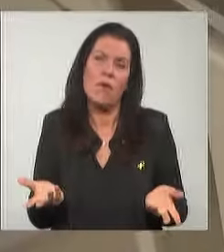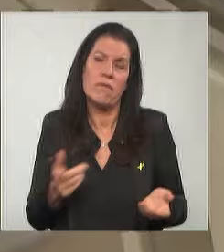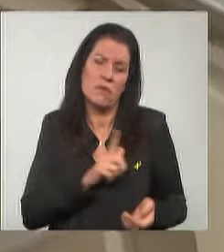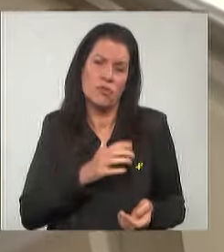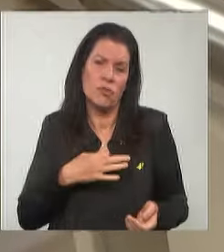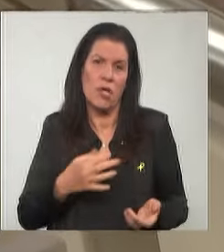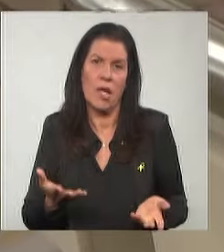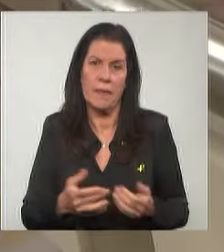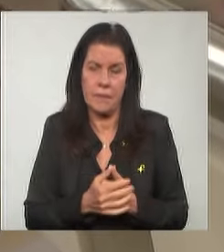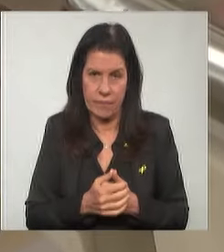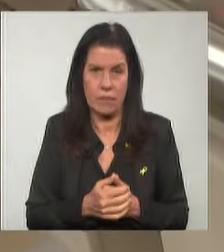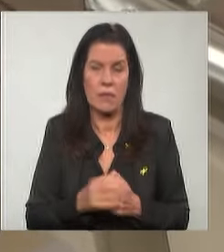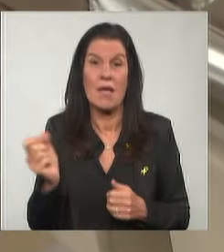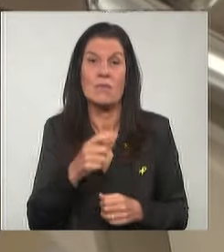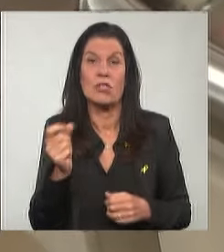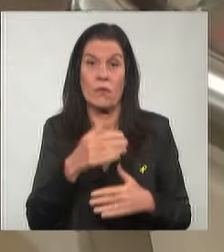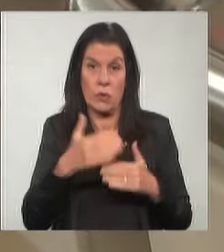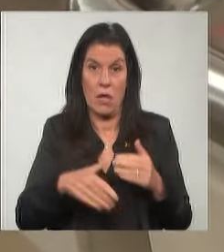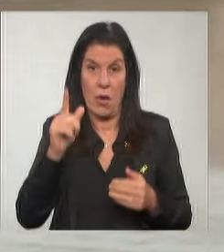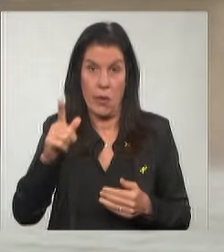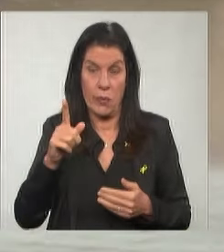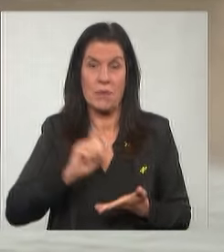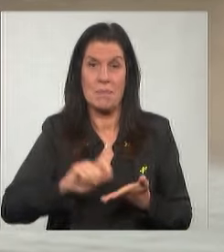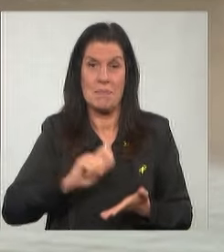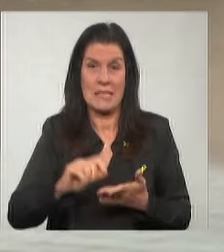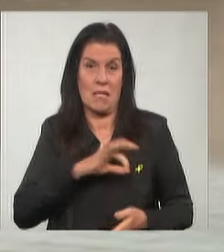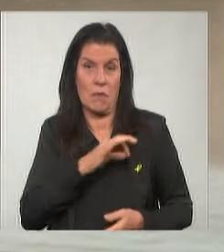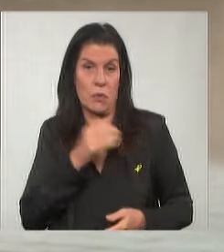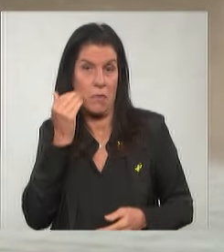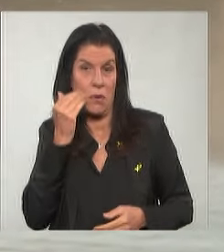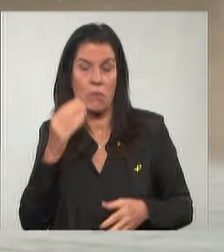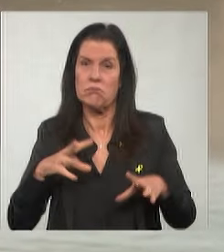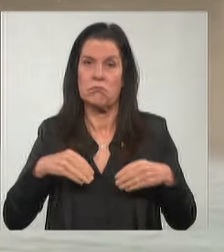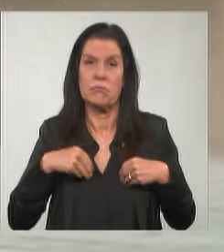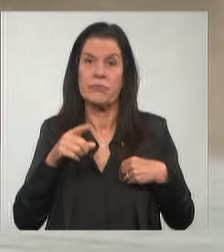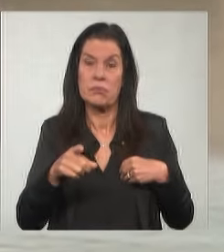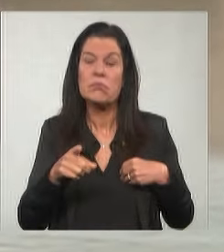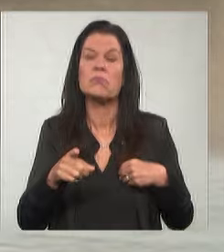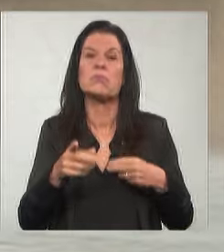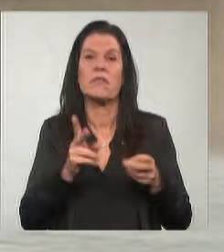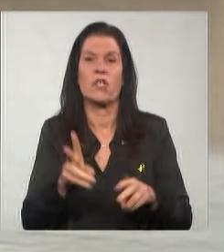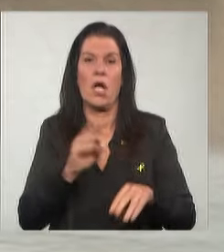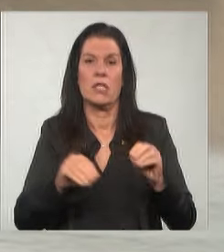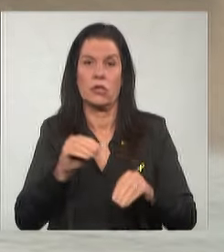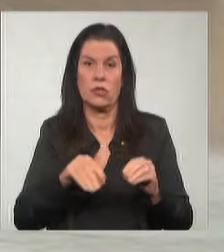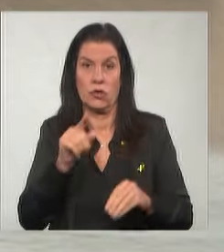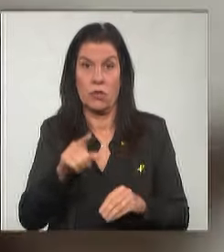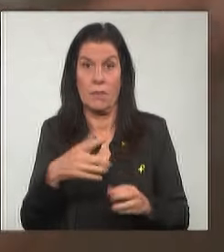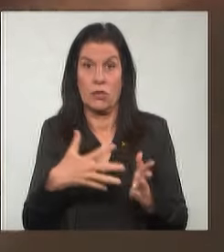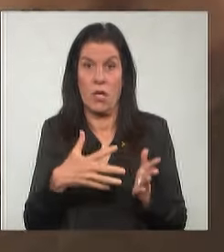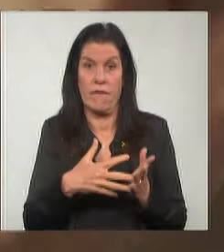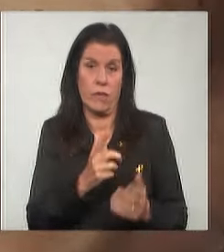בשבועות האחרונים ה-FDA האמריקני אישר לשימוש בדיקה עצמית לאבחון של נגיף הפפילומה שעלול לגרום לסרטן צוואר